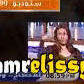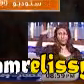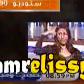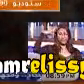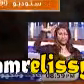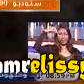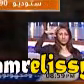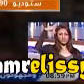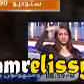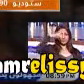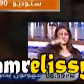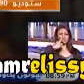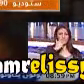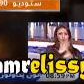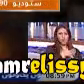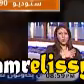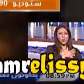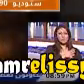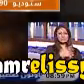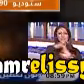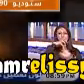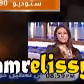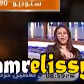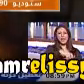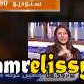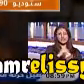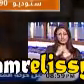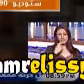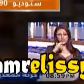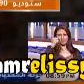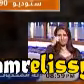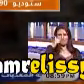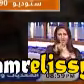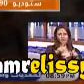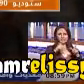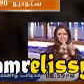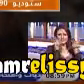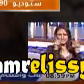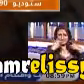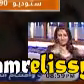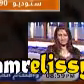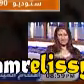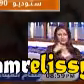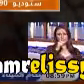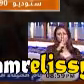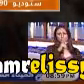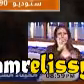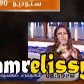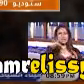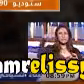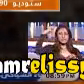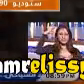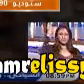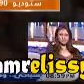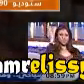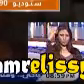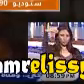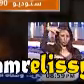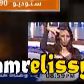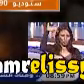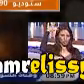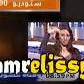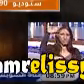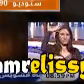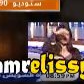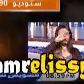الاناره في منطقه وسط البلد بالكامل هل لديك اي معلومات عن عن هذا القرار لا انا لا ليس لدي